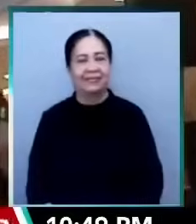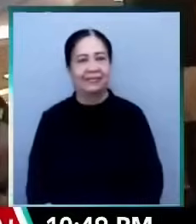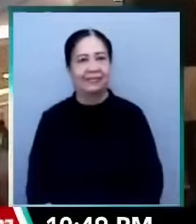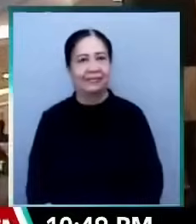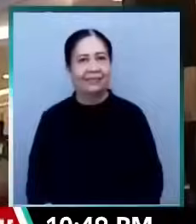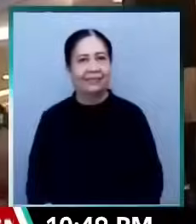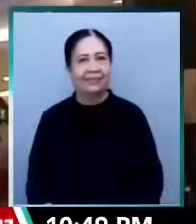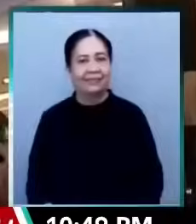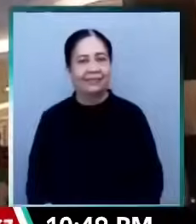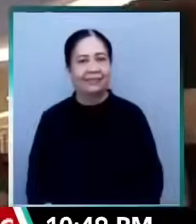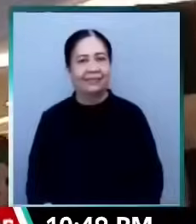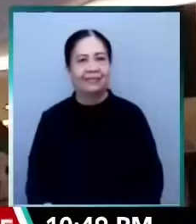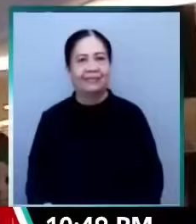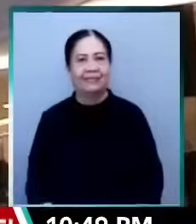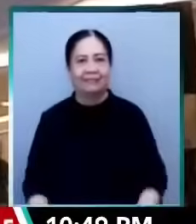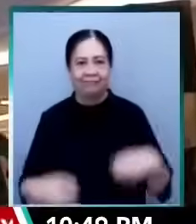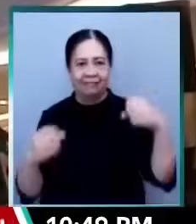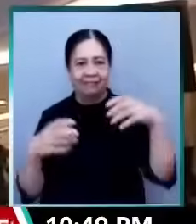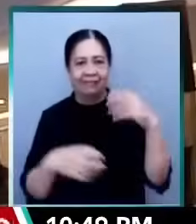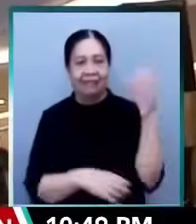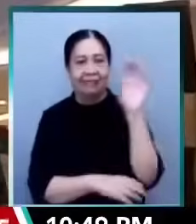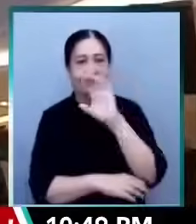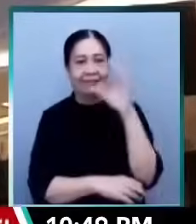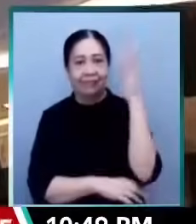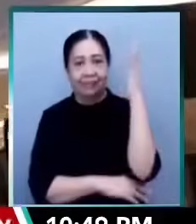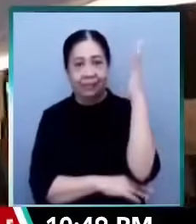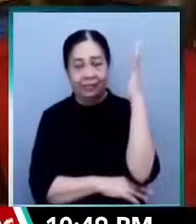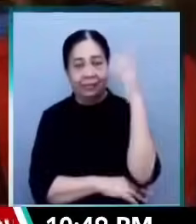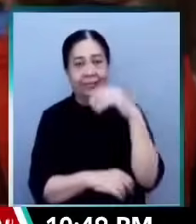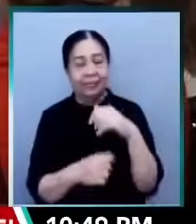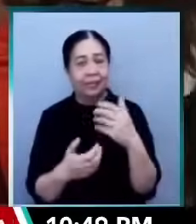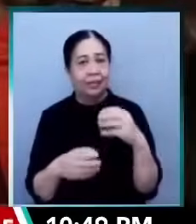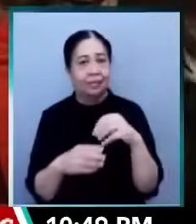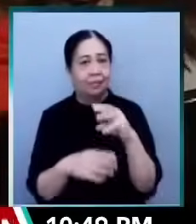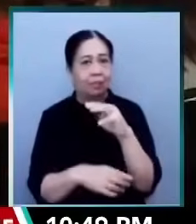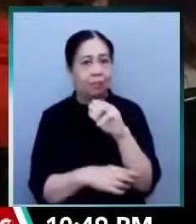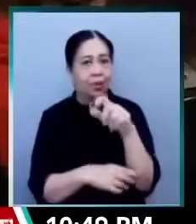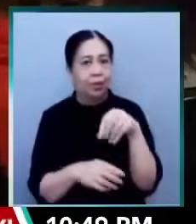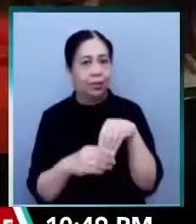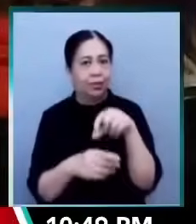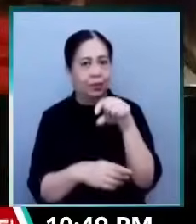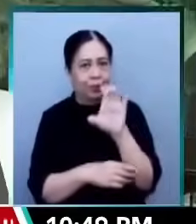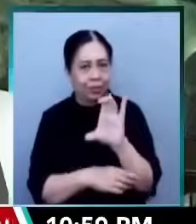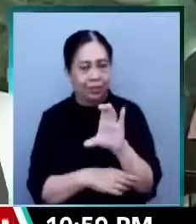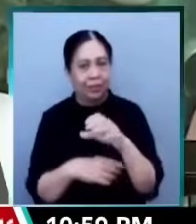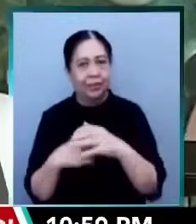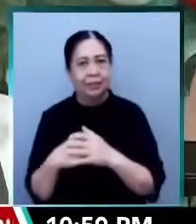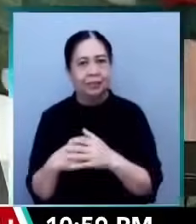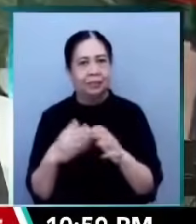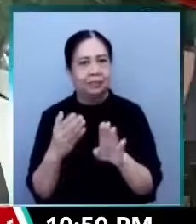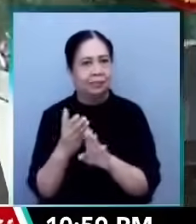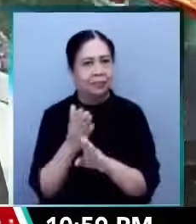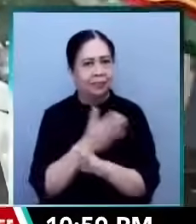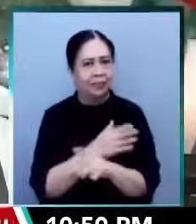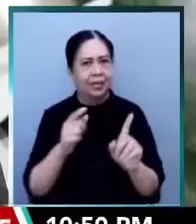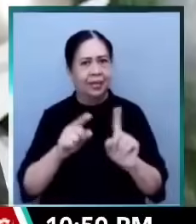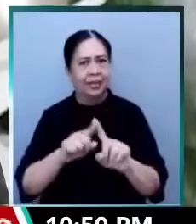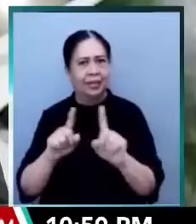Pinailawan na rin ang higanting Christmas tree sa isang mall sa Quezon City. Bago nito, nagkaroon ng iba't ibang